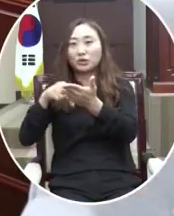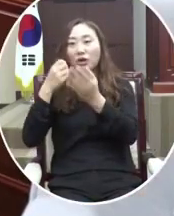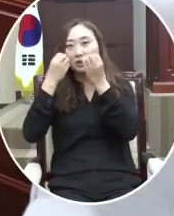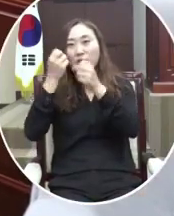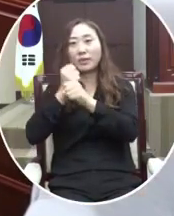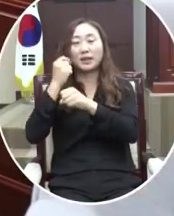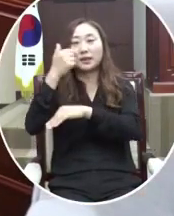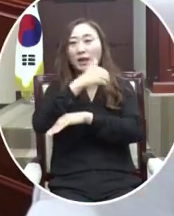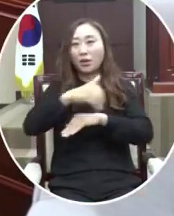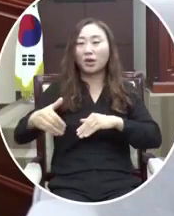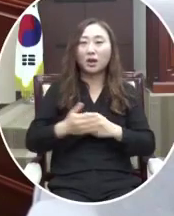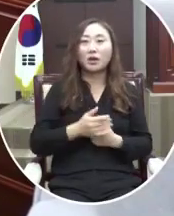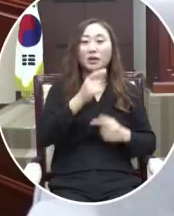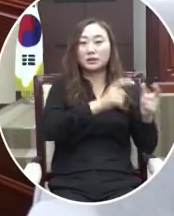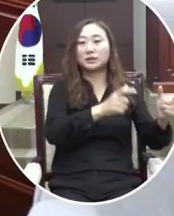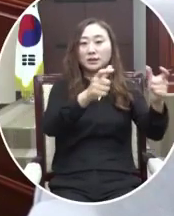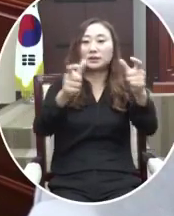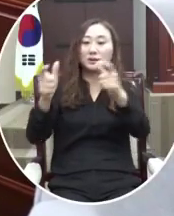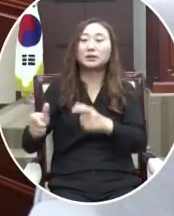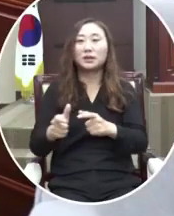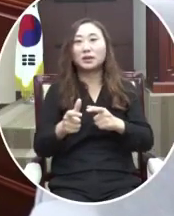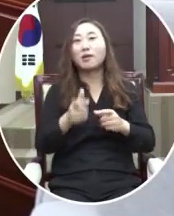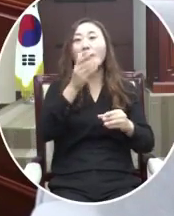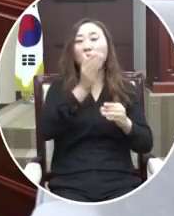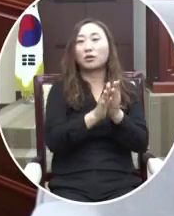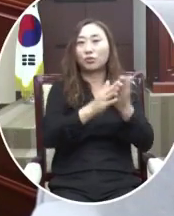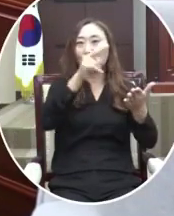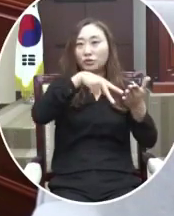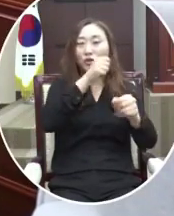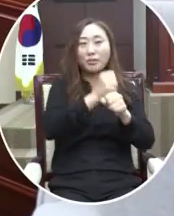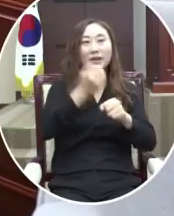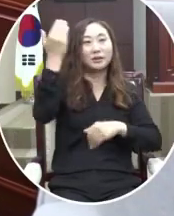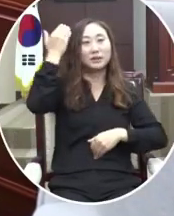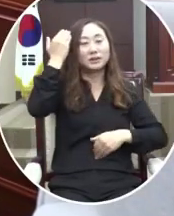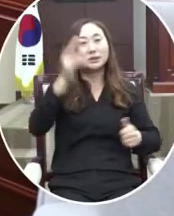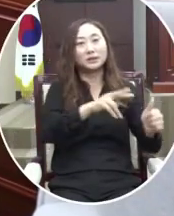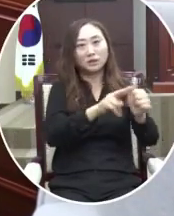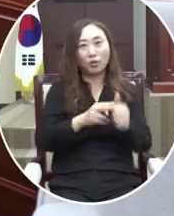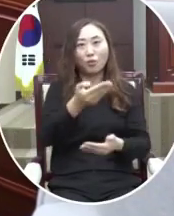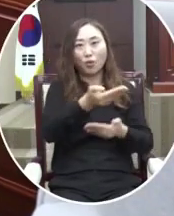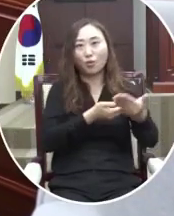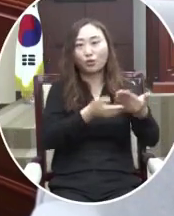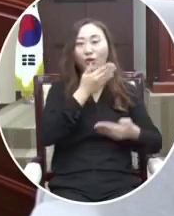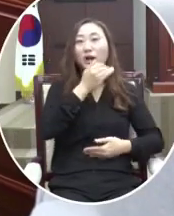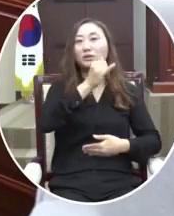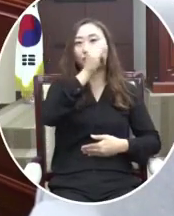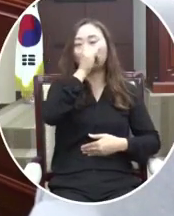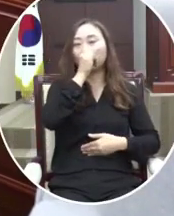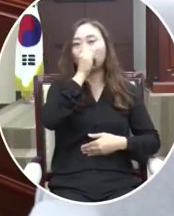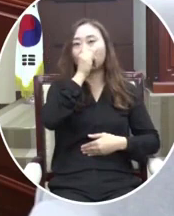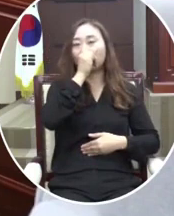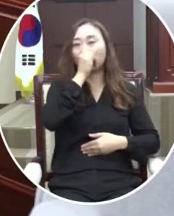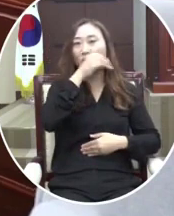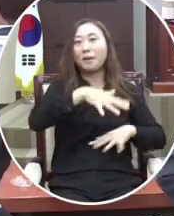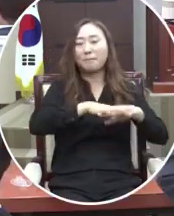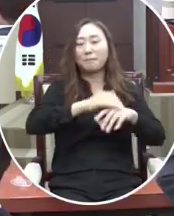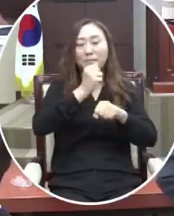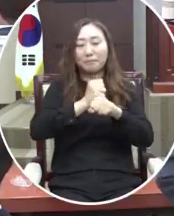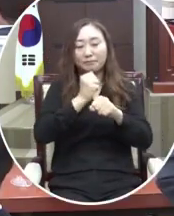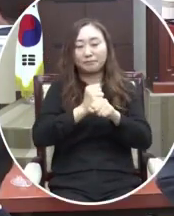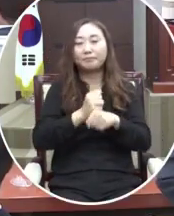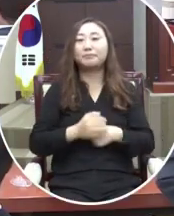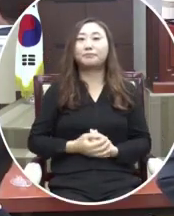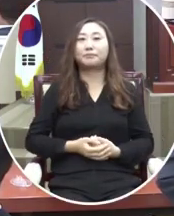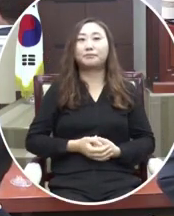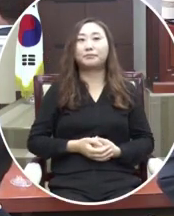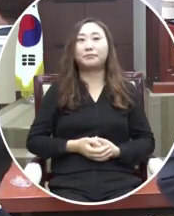조성하도록 하겠습니다 권역별 거점 도서관을 통해 지식과 정보 공유가 어 이루어질 수 있도록 촘촘히